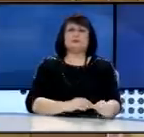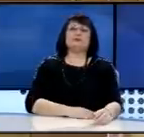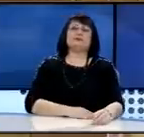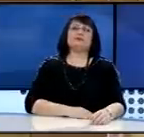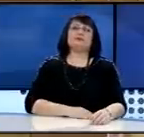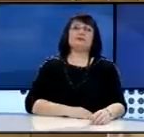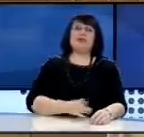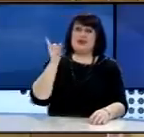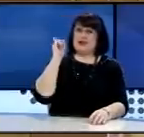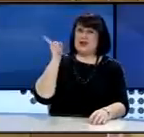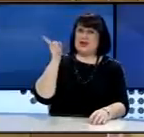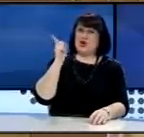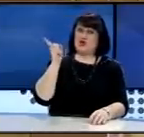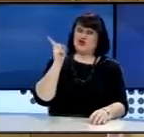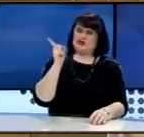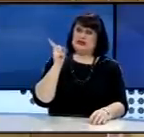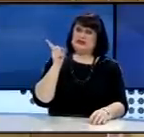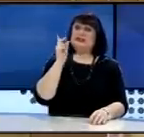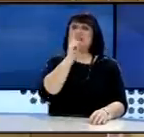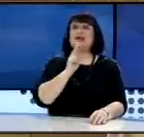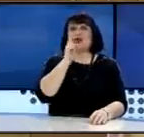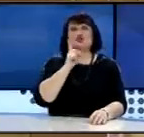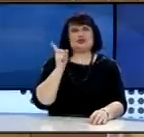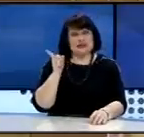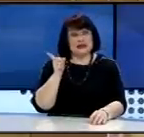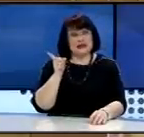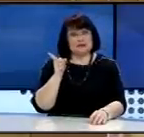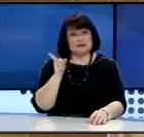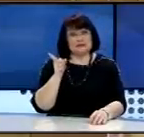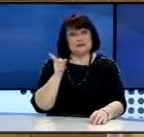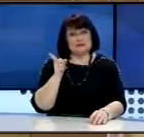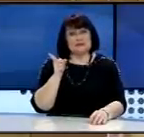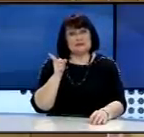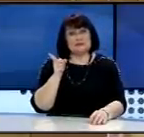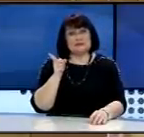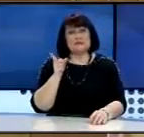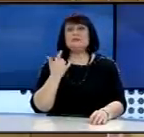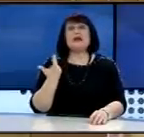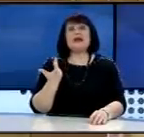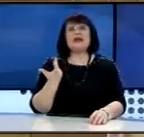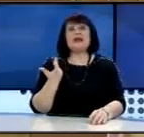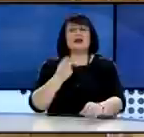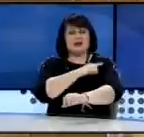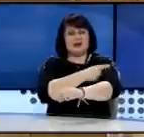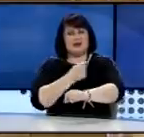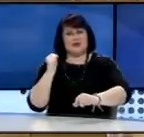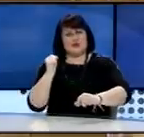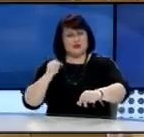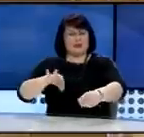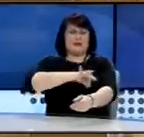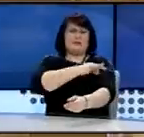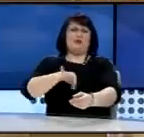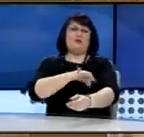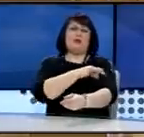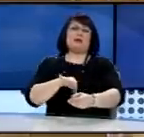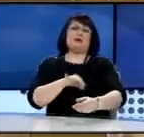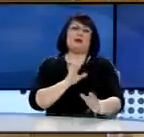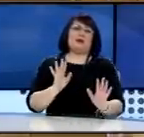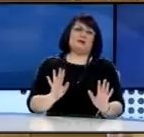Οι κυρώσεις σε βάρος της Ρωσίας είναι ένα ισχυρό διπλωματικό εργαλείο προς αυτή την